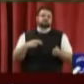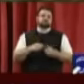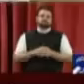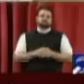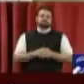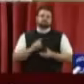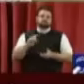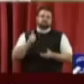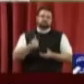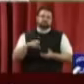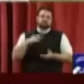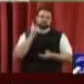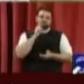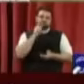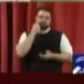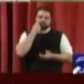Da. Corect.